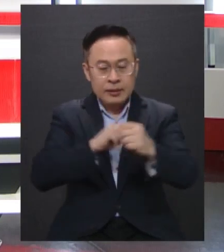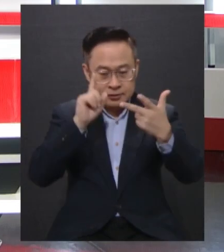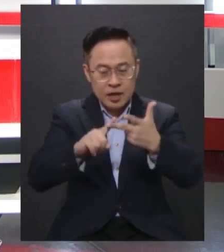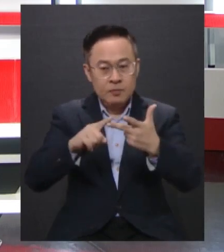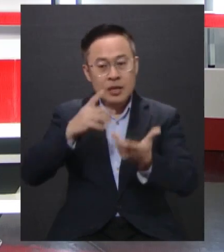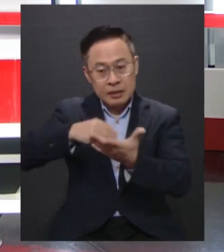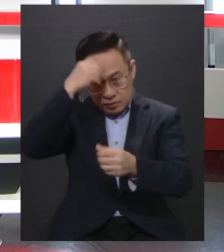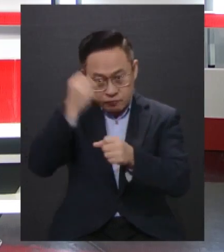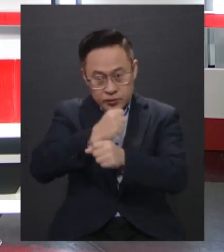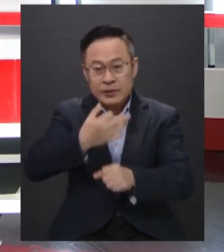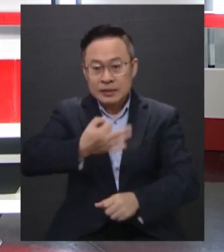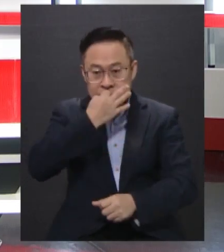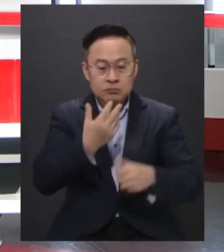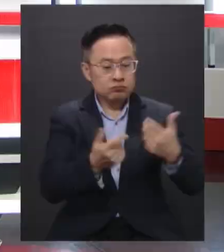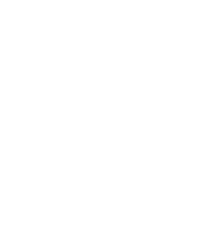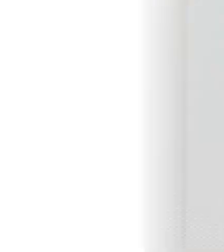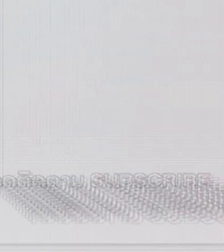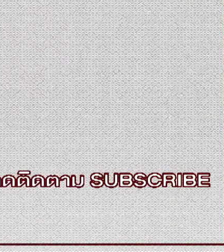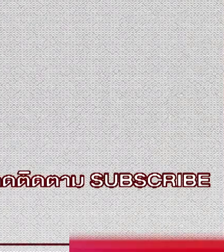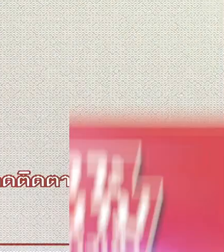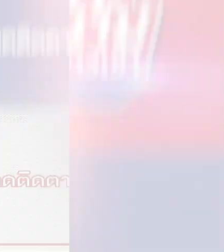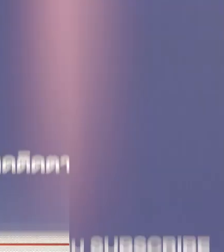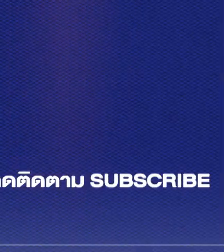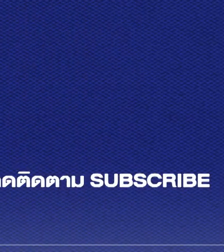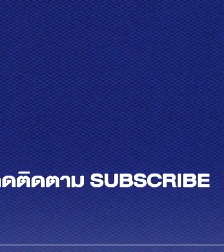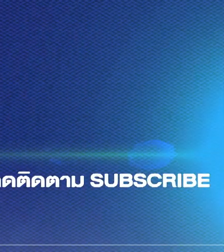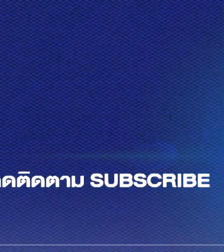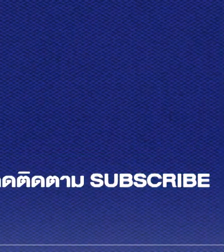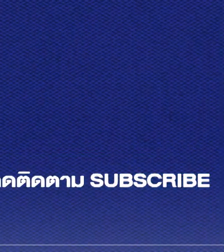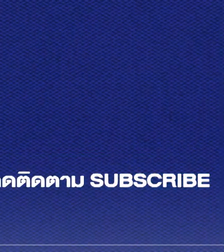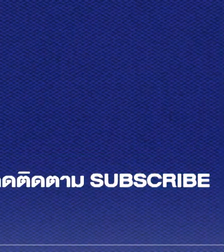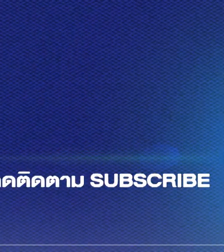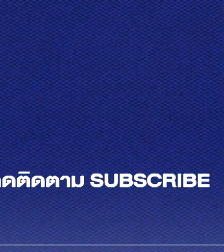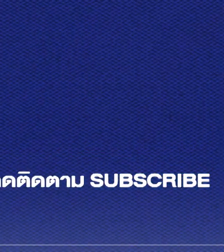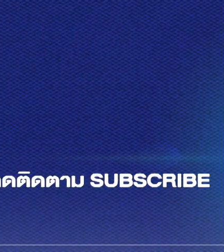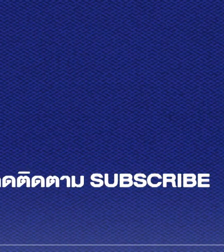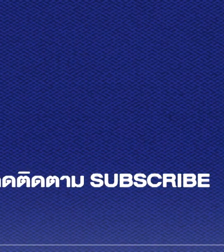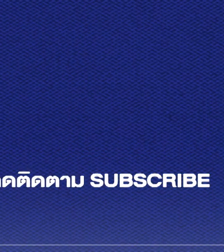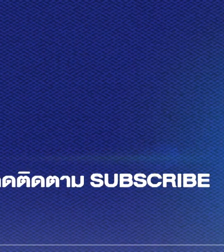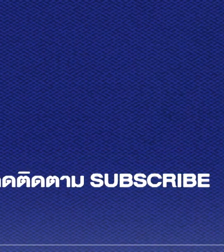วมมือกันกับเกี่ยวกับเรื่องของกีฬานะคะI'm not a fool.